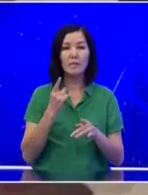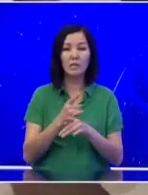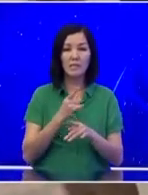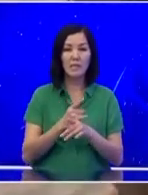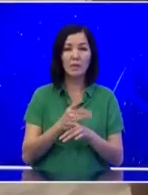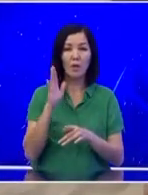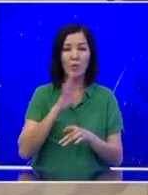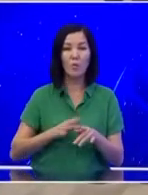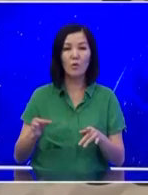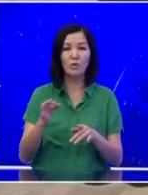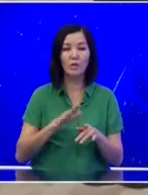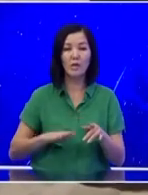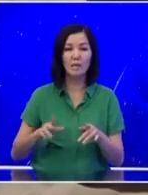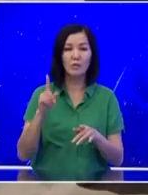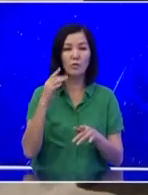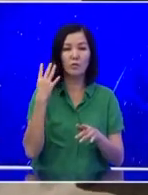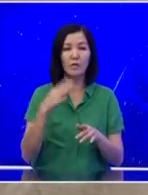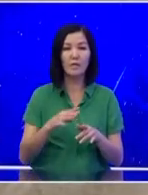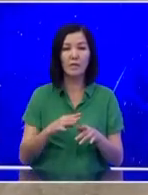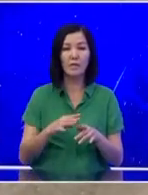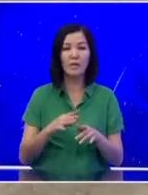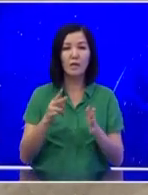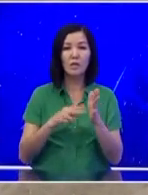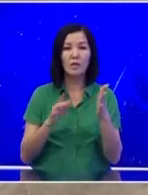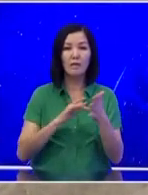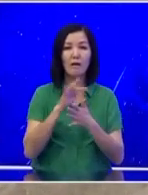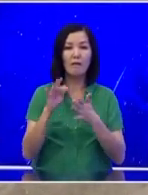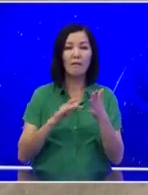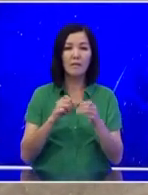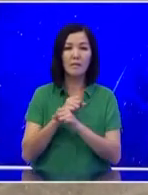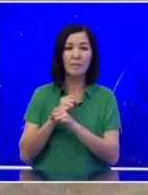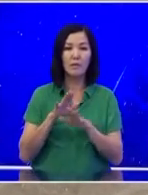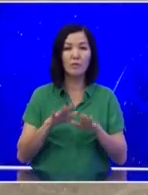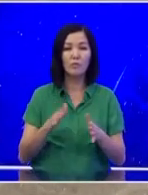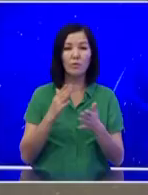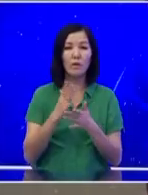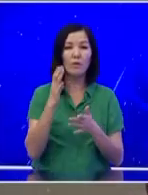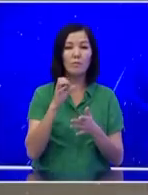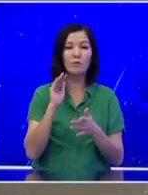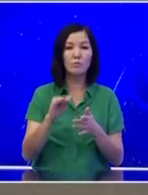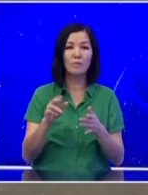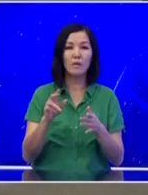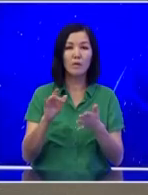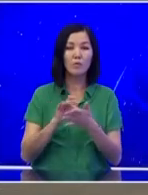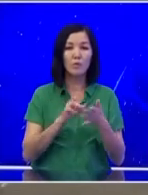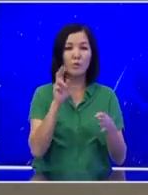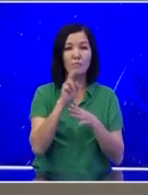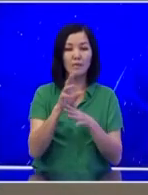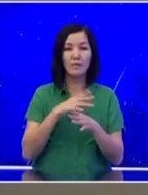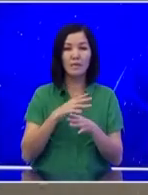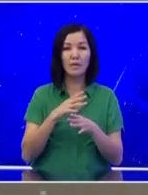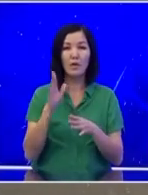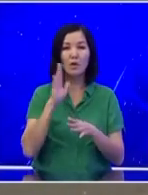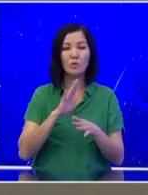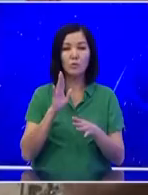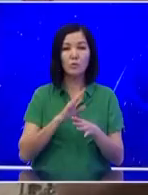жағасында 140 жеке және 7 қалалық жағажай бар. Тек өткен жылы 500 мыңнан аса адам келіп кеткен. Сондықтан су